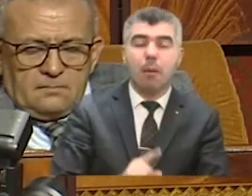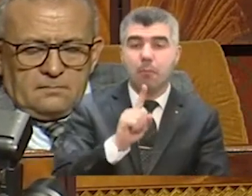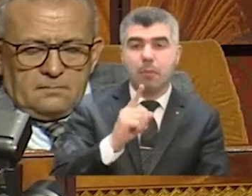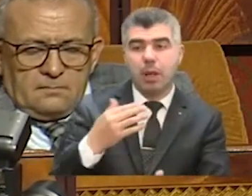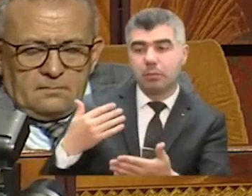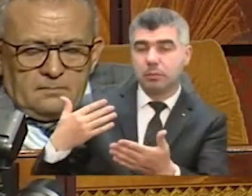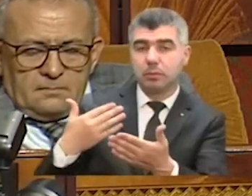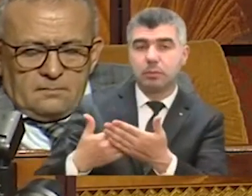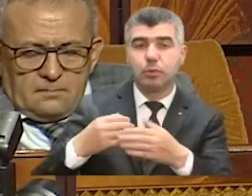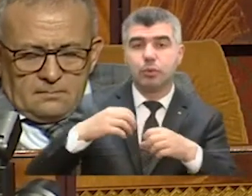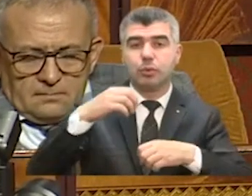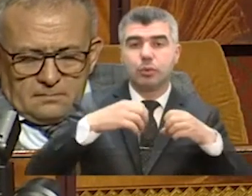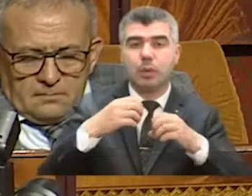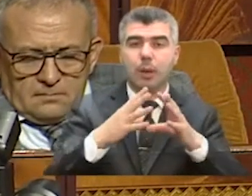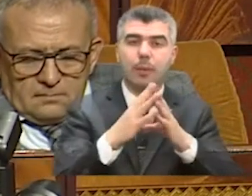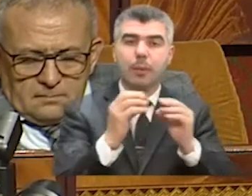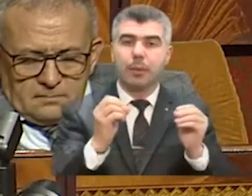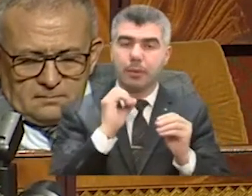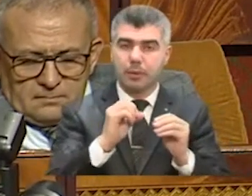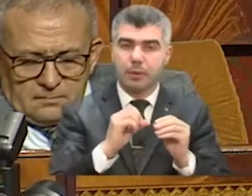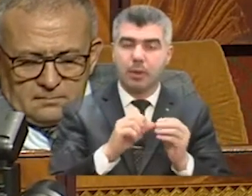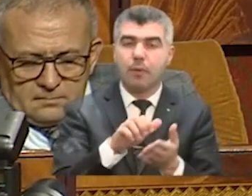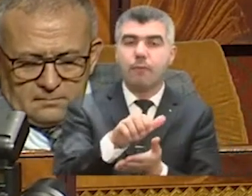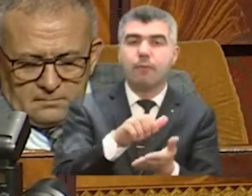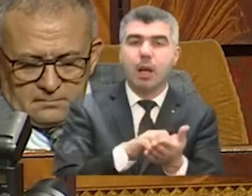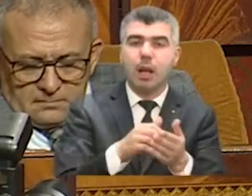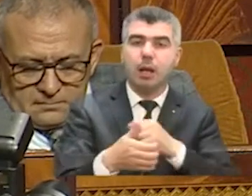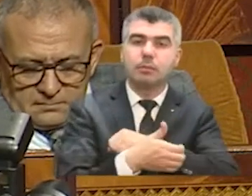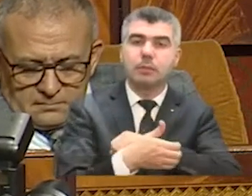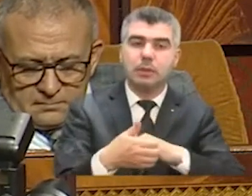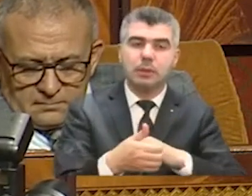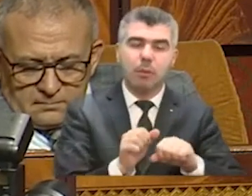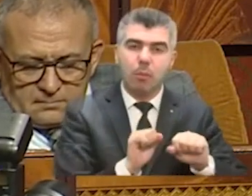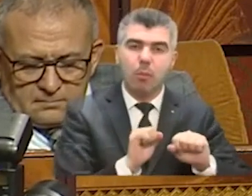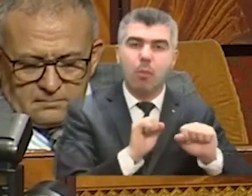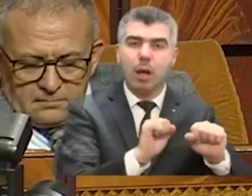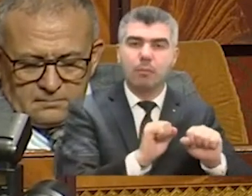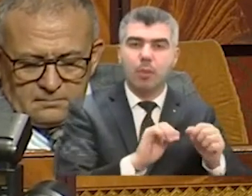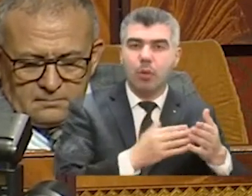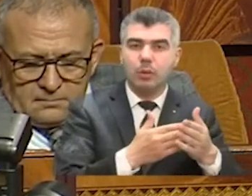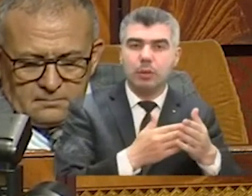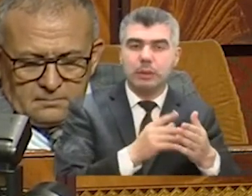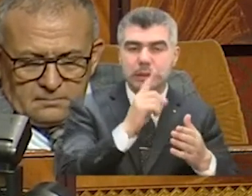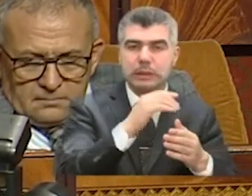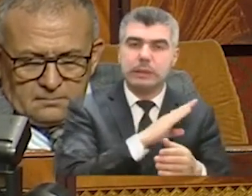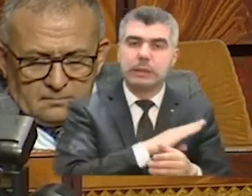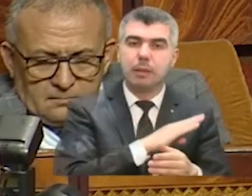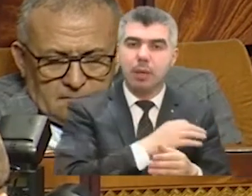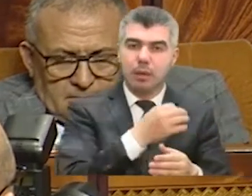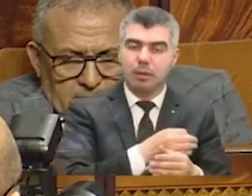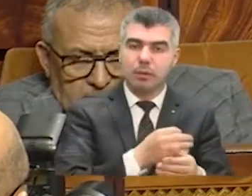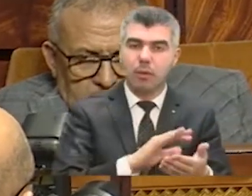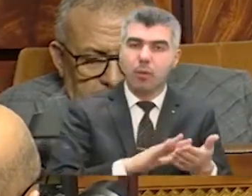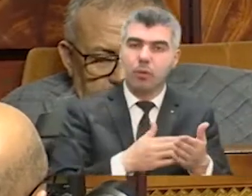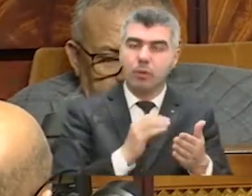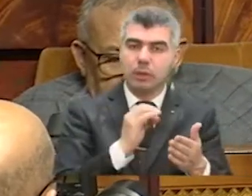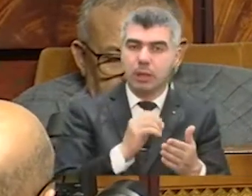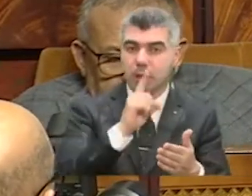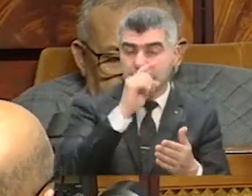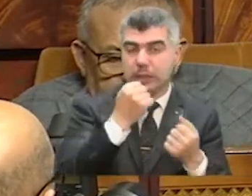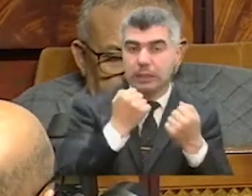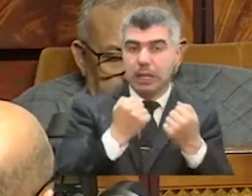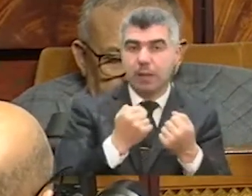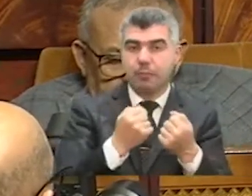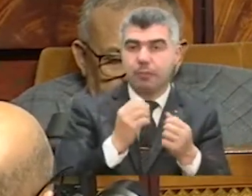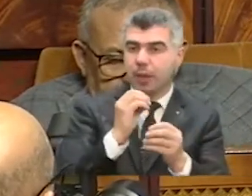توالي سنوات الجفاف أصبح الفلاح خاصة البسيط يقاوم بكل إمكانياته البسيطة حتى وصل إلى الباب المسدود بسبب